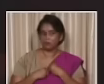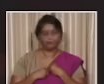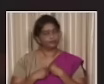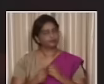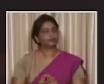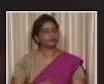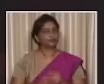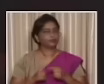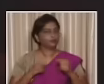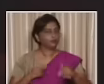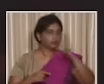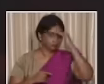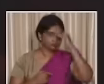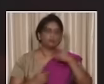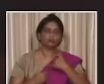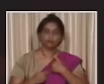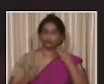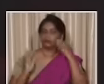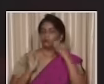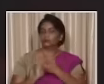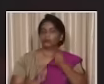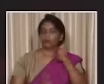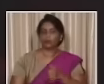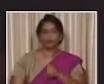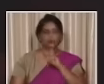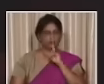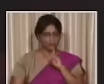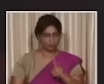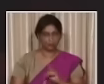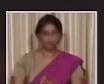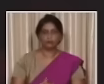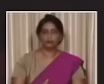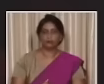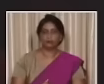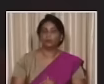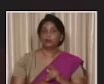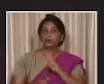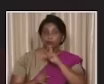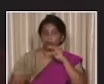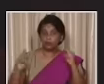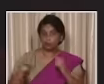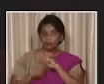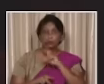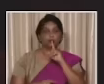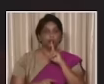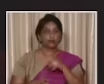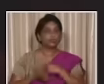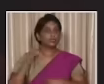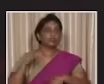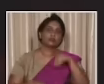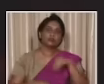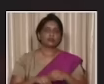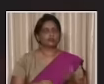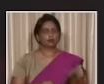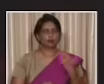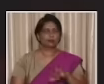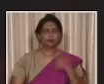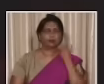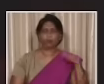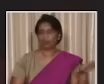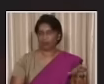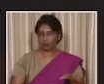කතානායකතුමනි විපක්ෂනායකවරයා හැටියට මේ කාරණාව වැදගත් කාරණාවක් ඉදිරිපත් කරන්න. අධිකරණයේ තීන්දුවක් දුන්න ඡන්දෙ තියන්න කියලා. ඒකට පයින්